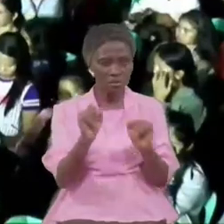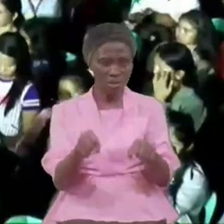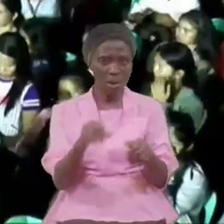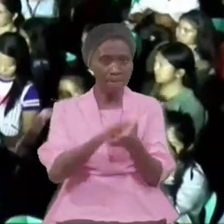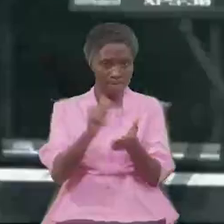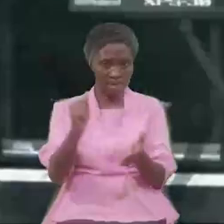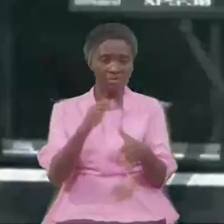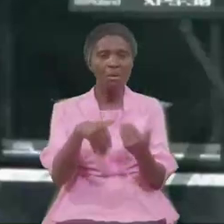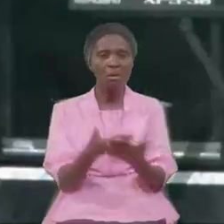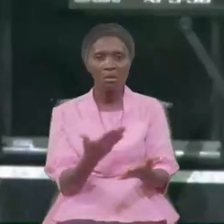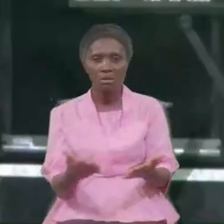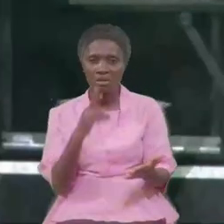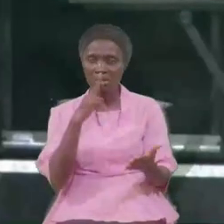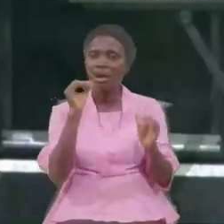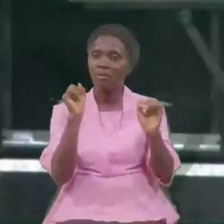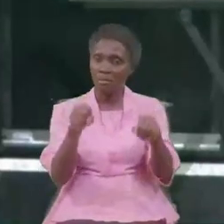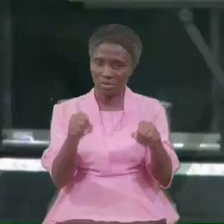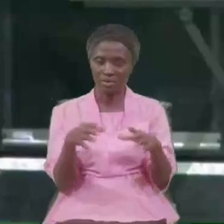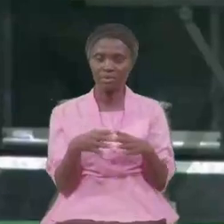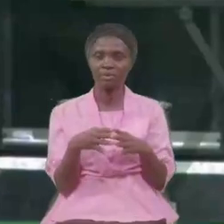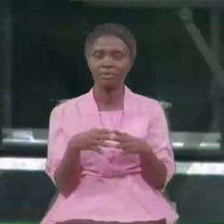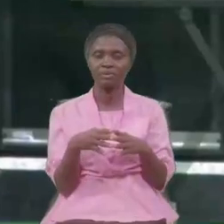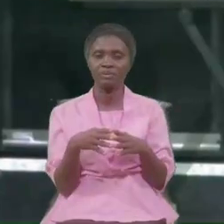croire, tout est possible.